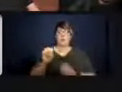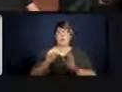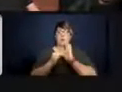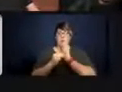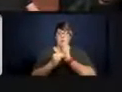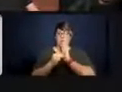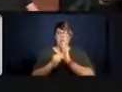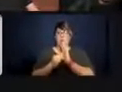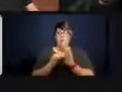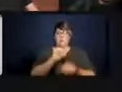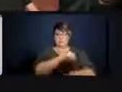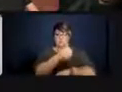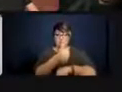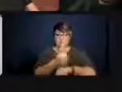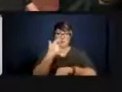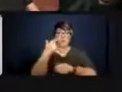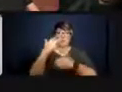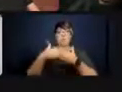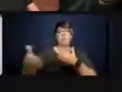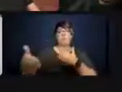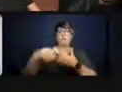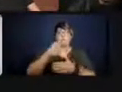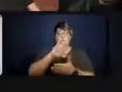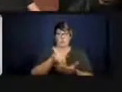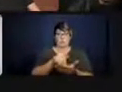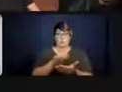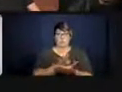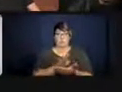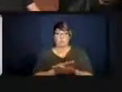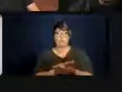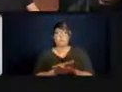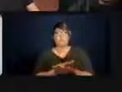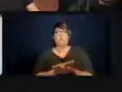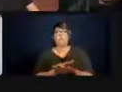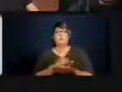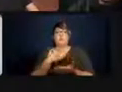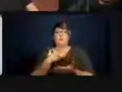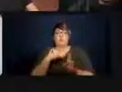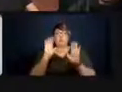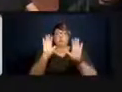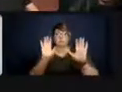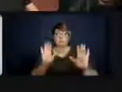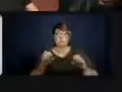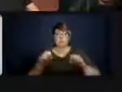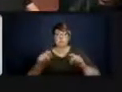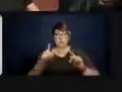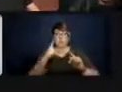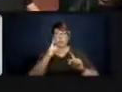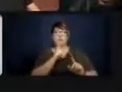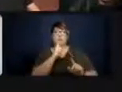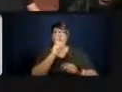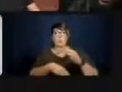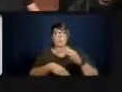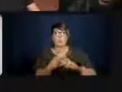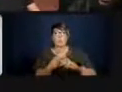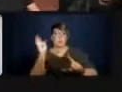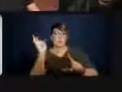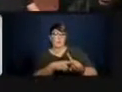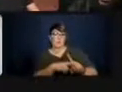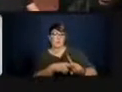kukua watu wazima, na ni sehemu muhimu sana ya masomo.